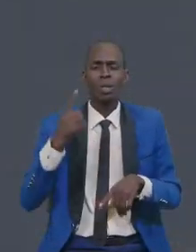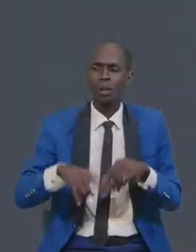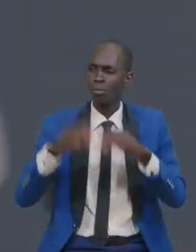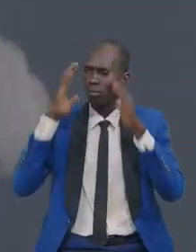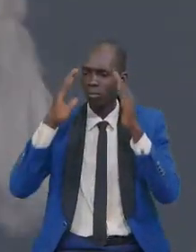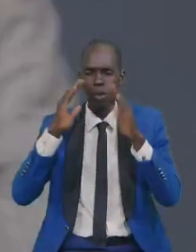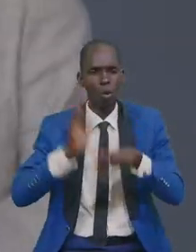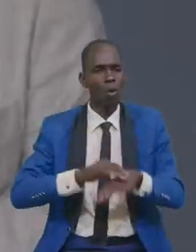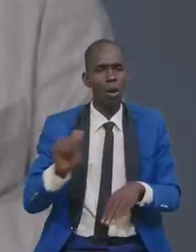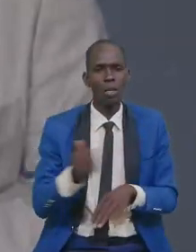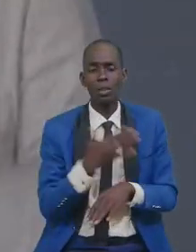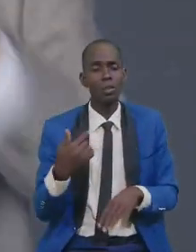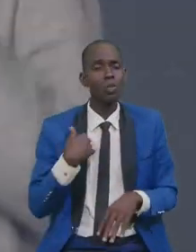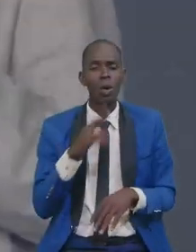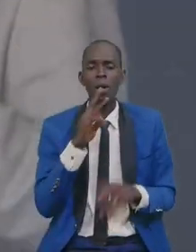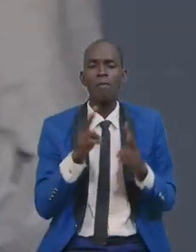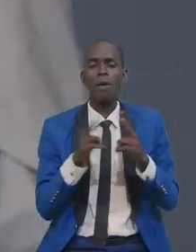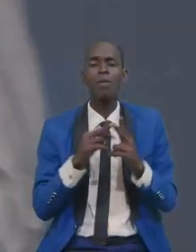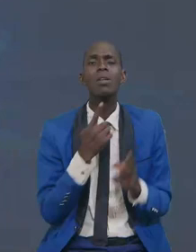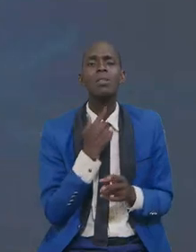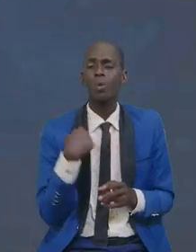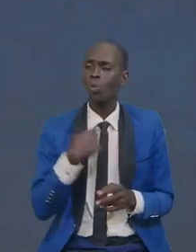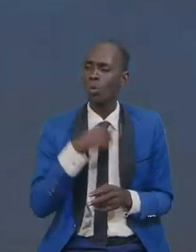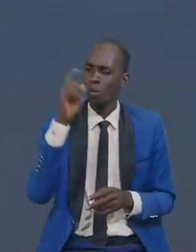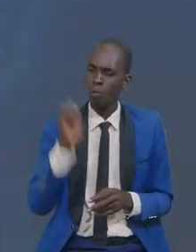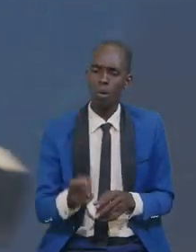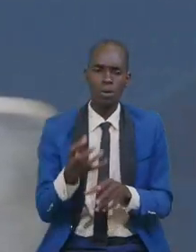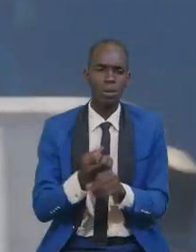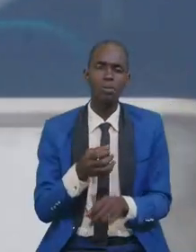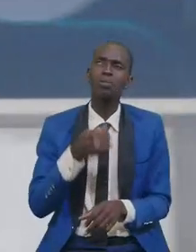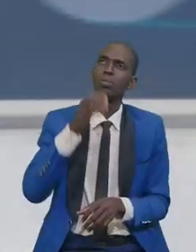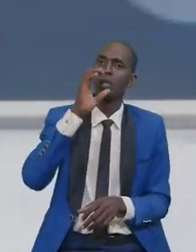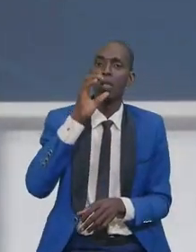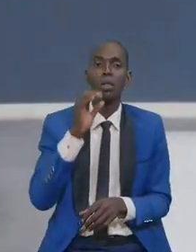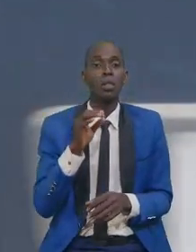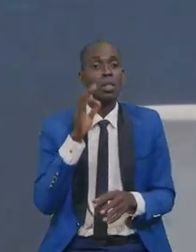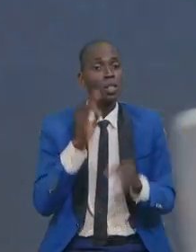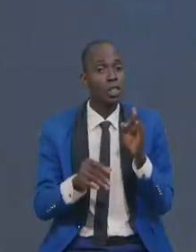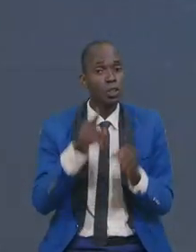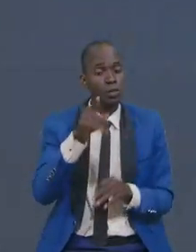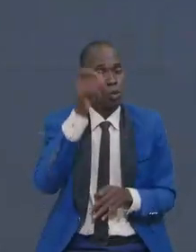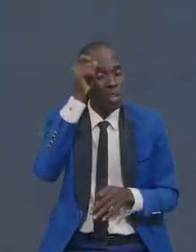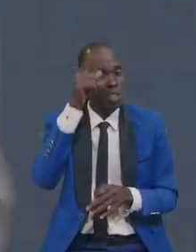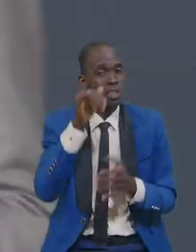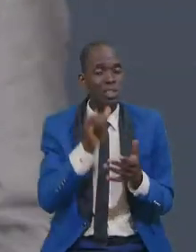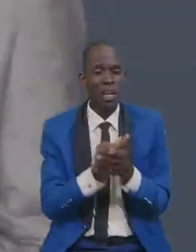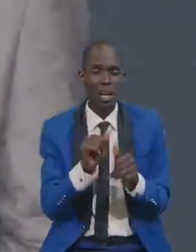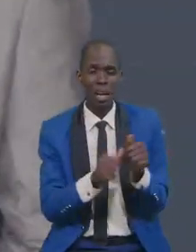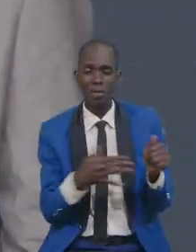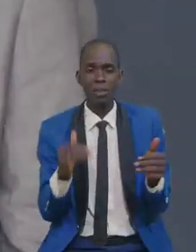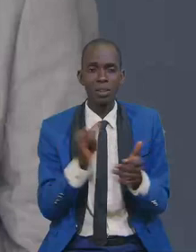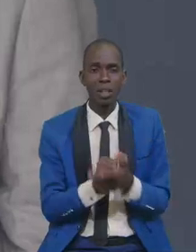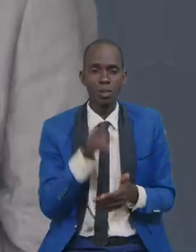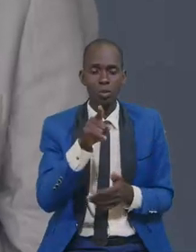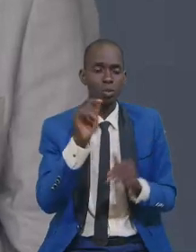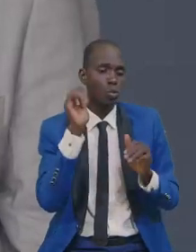soif. Nous devons boire. Quand vous comprenez que tout ce que je pourrais faire, je n'arrive